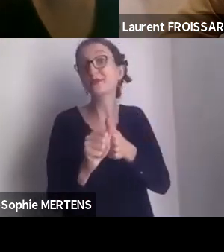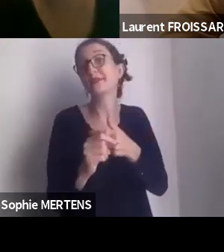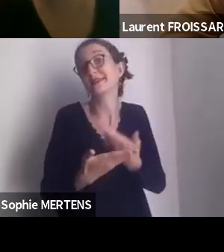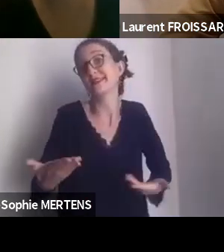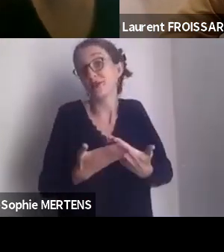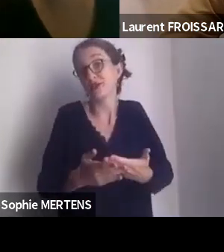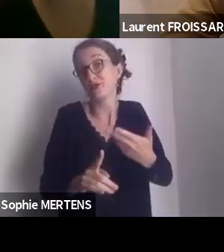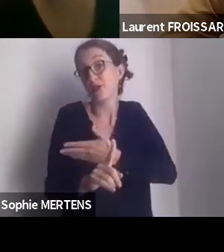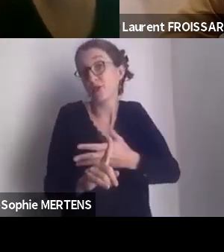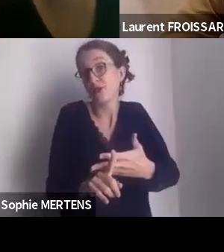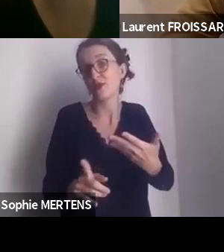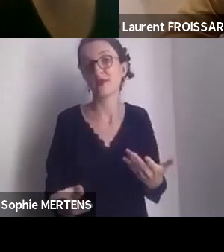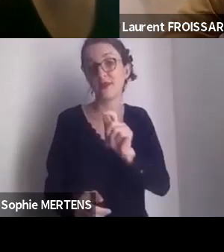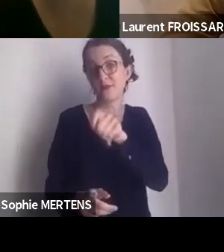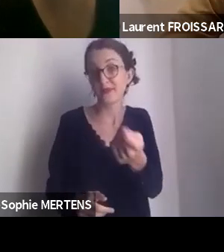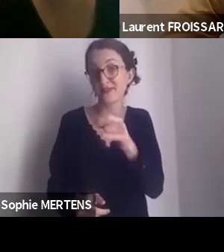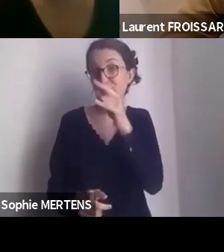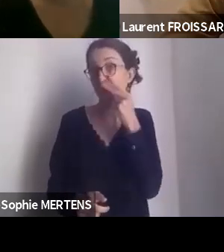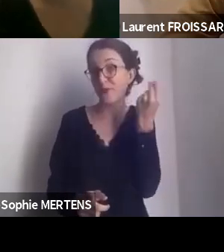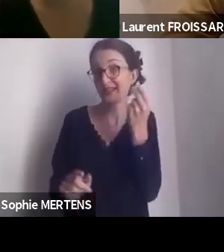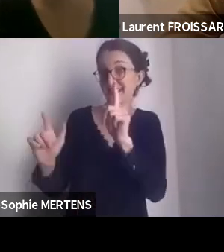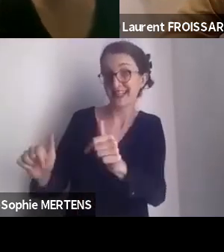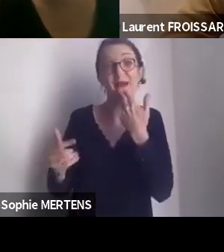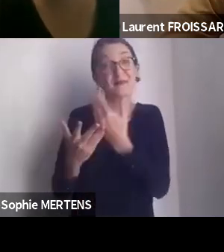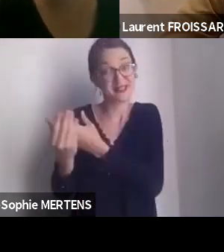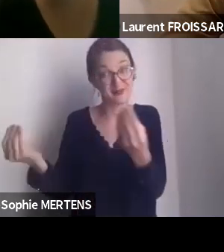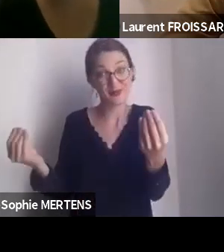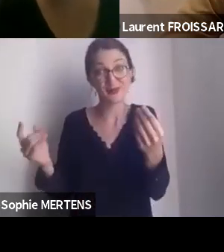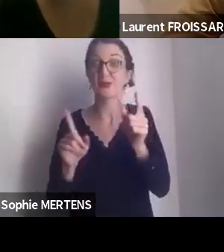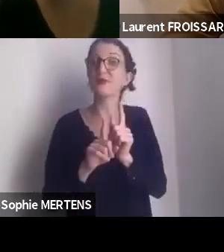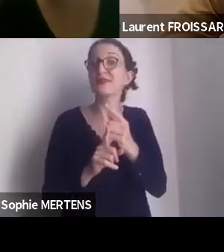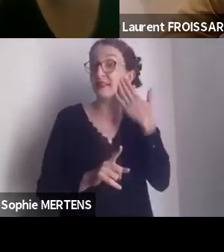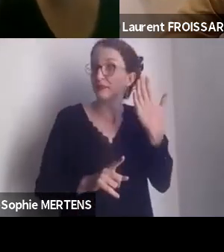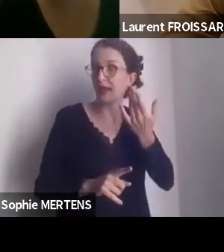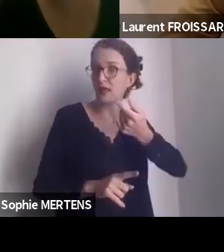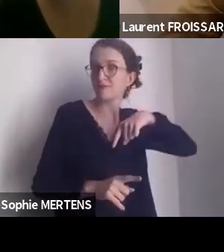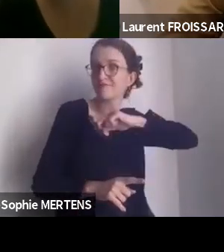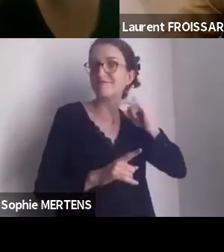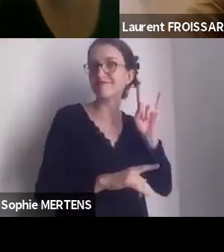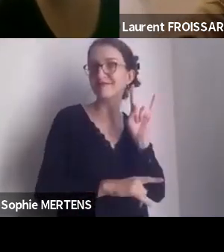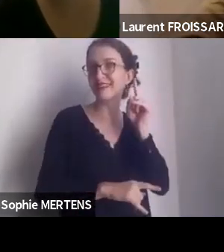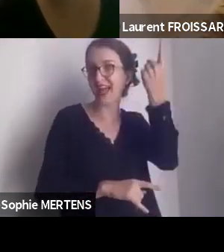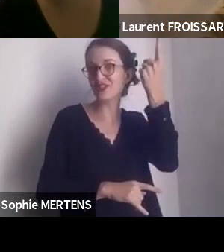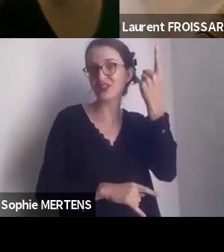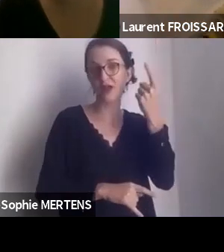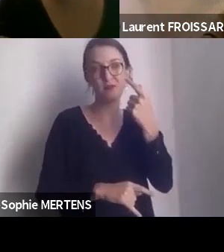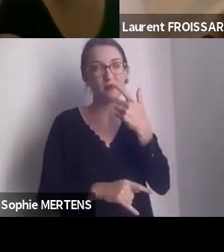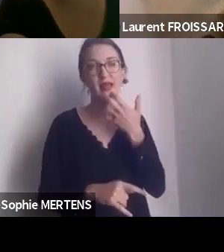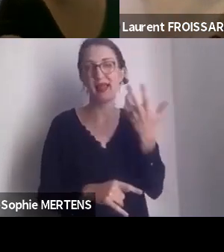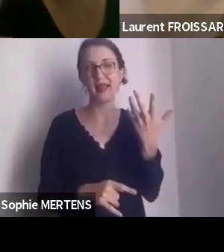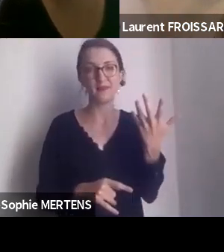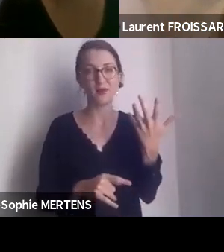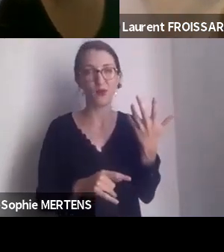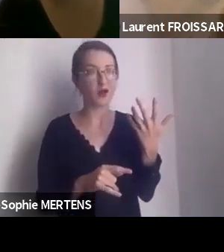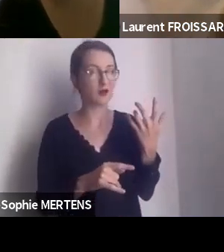ça que WeManity, on les remercie encore, sont avec nous ce matin. Et puis, chez H-Up, on aime bien aussi avoir une approche pragmatique, ancrée dans des retours